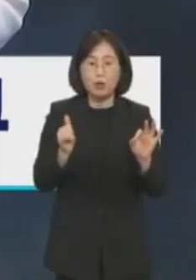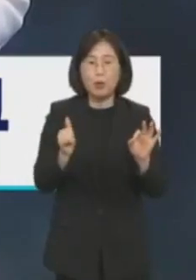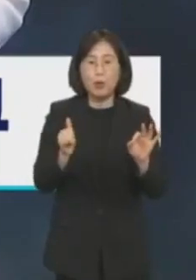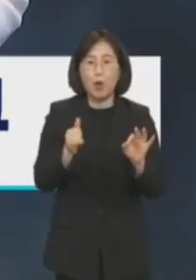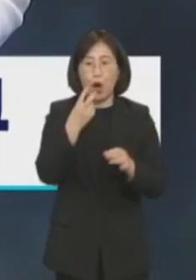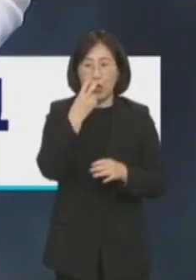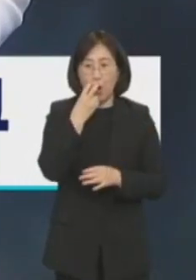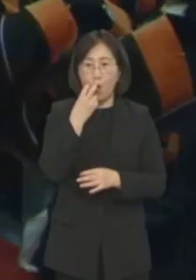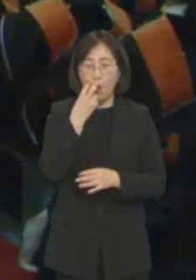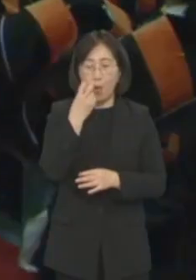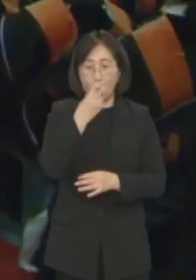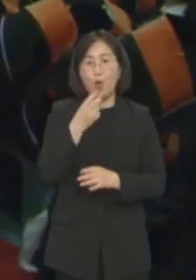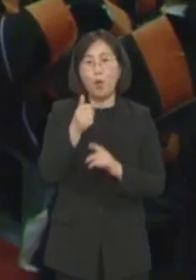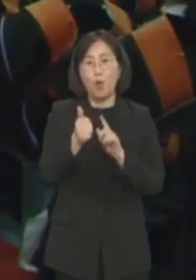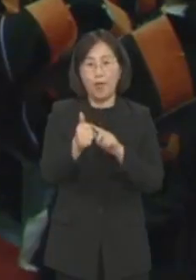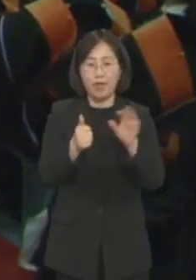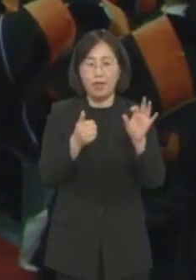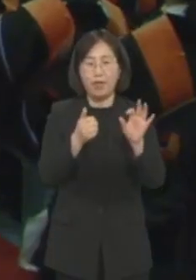보도합니다.